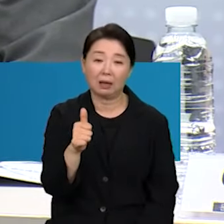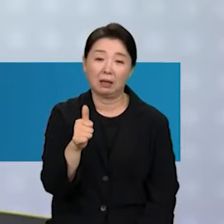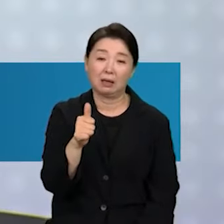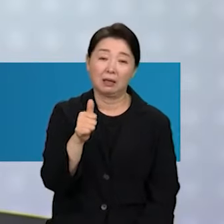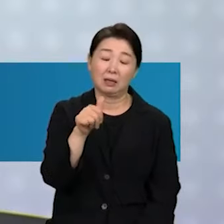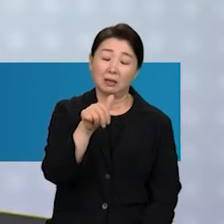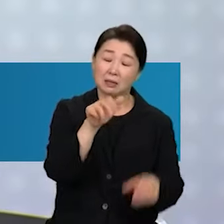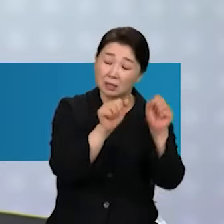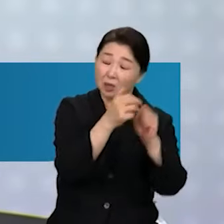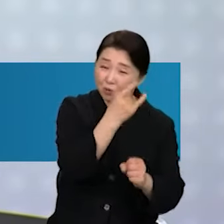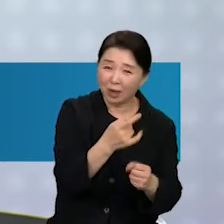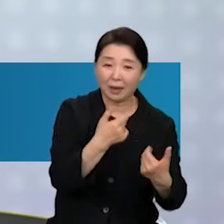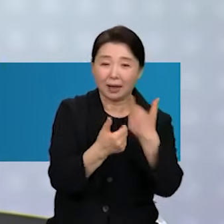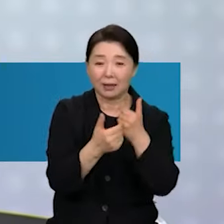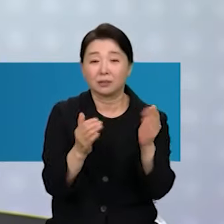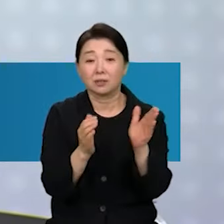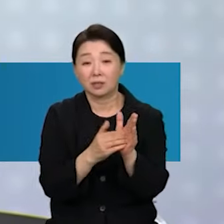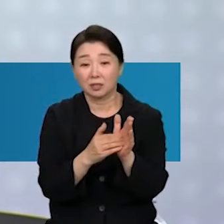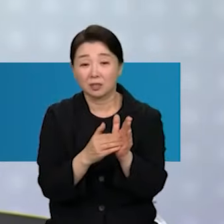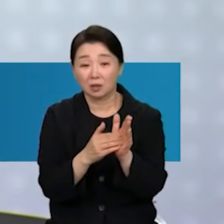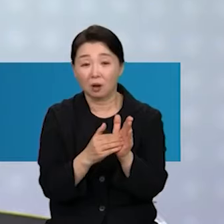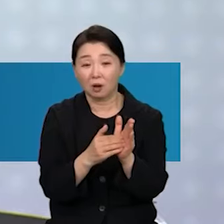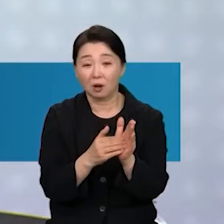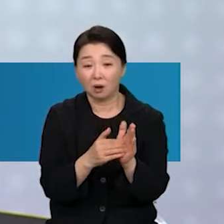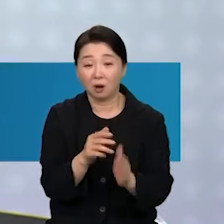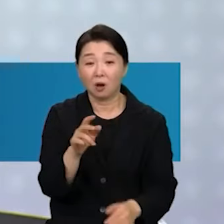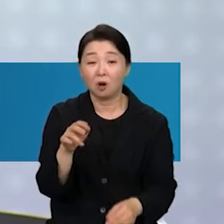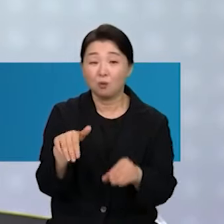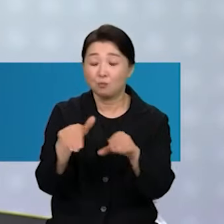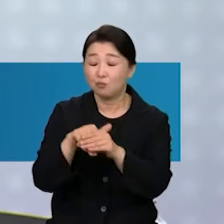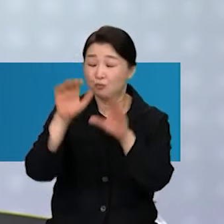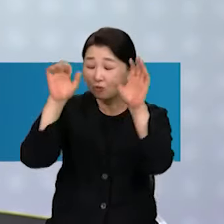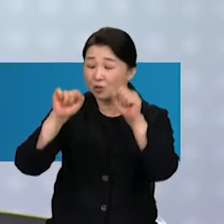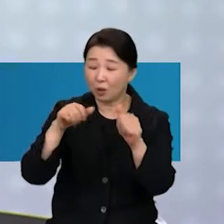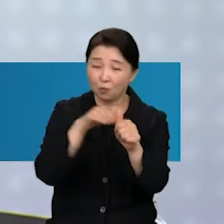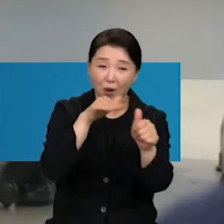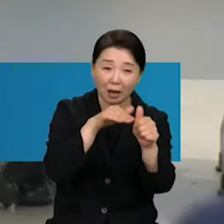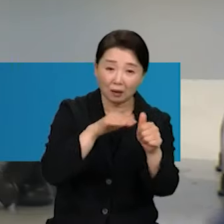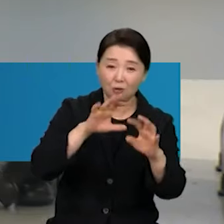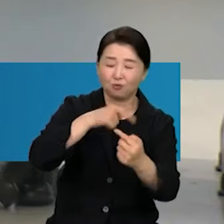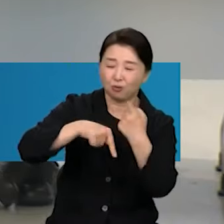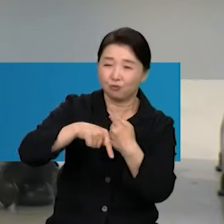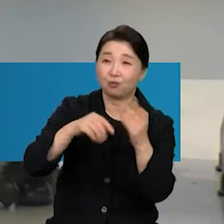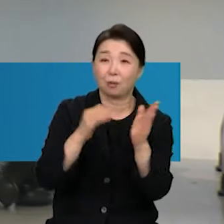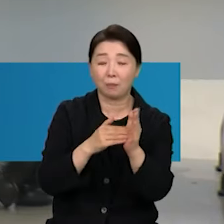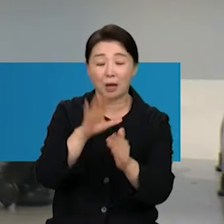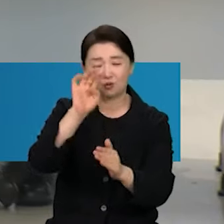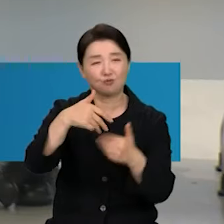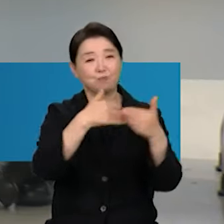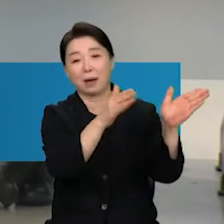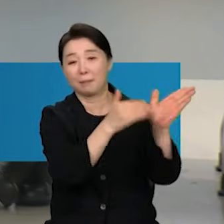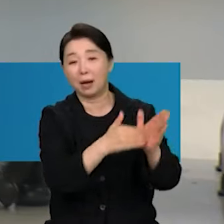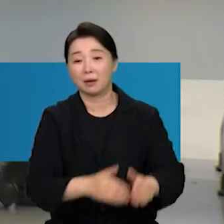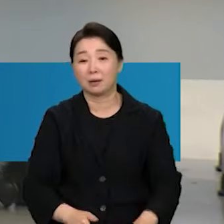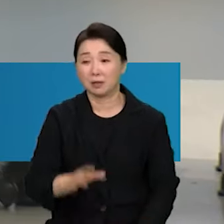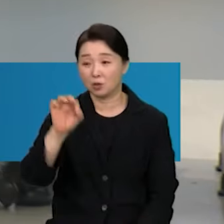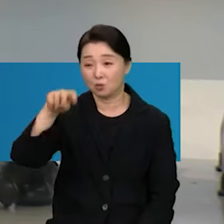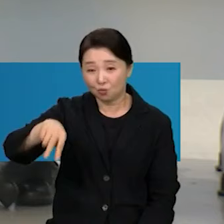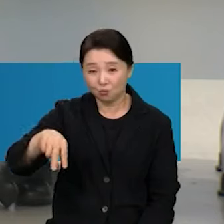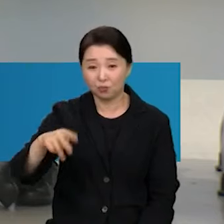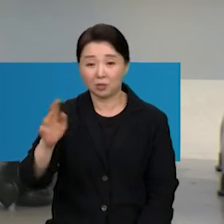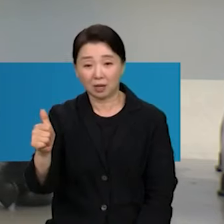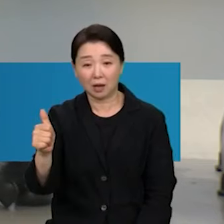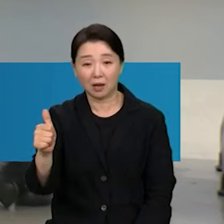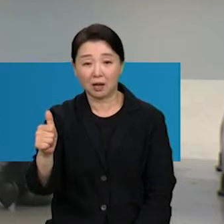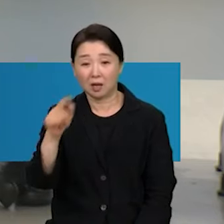때문인데요. 이 회장이 문체부의 관여를 국정농단에 빗대자 오늘 유 장관이 맞받아쳤습니다. 유 장관은